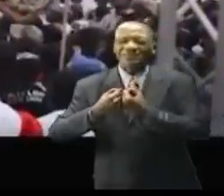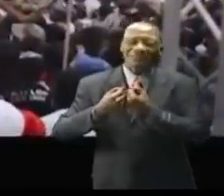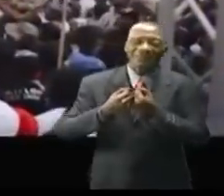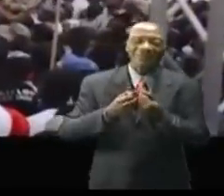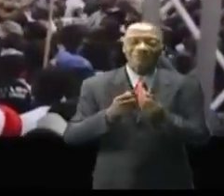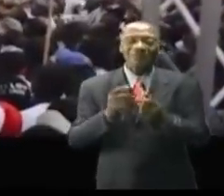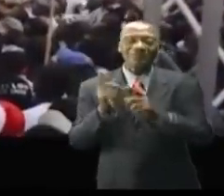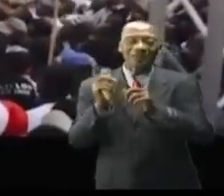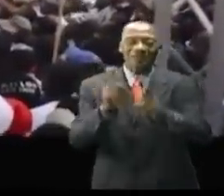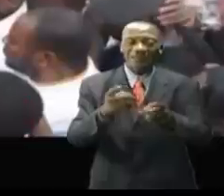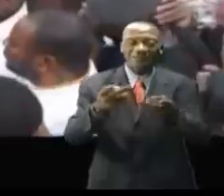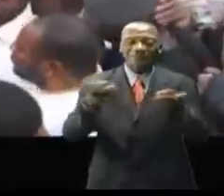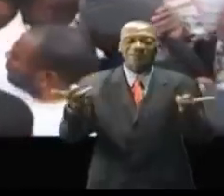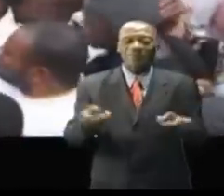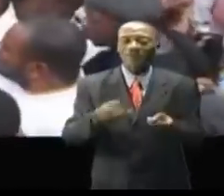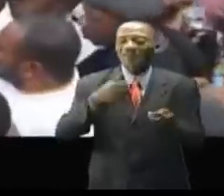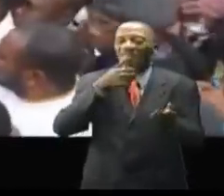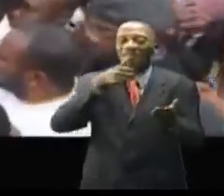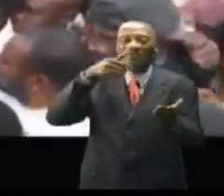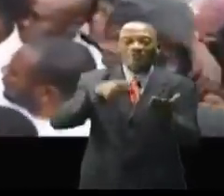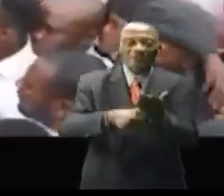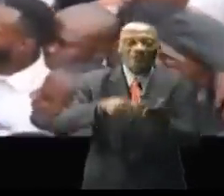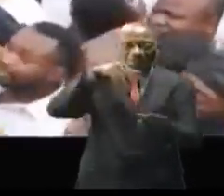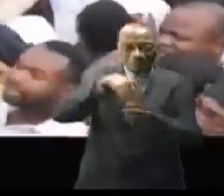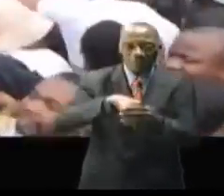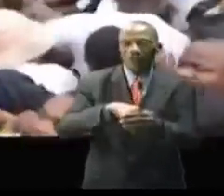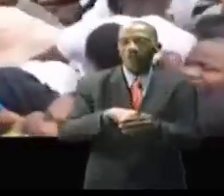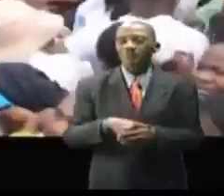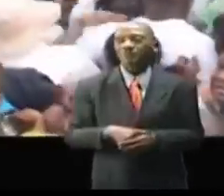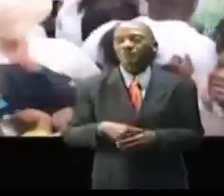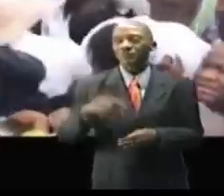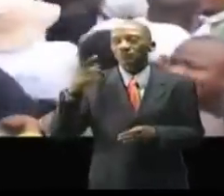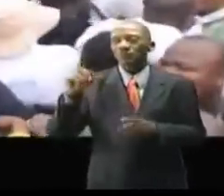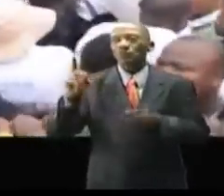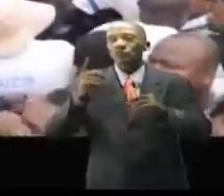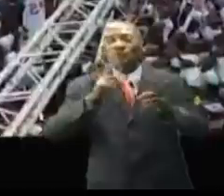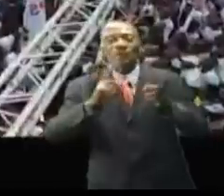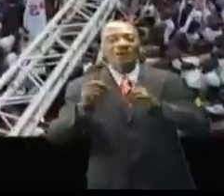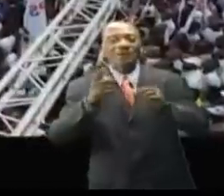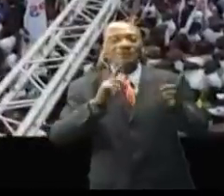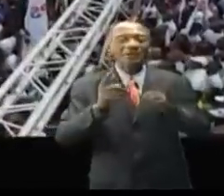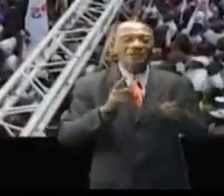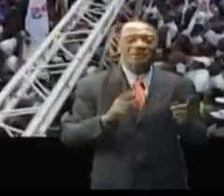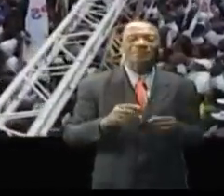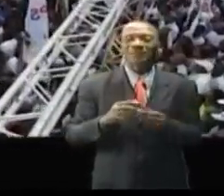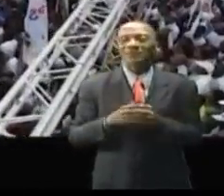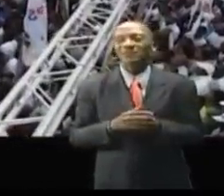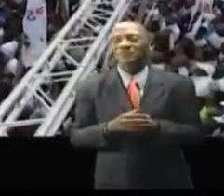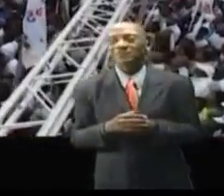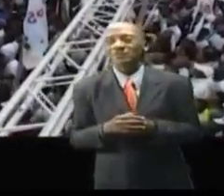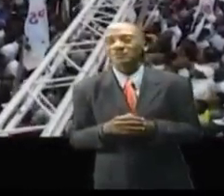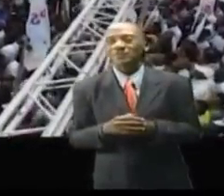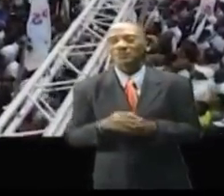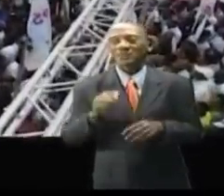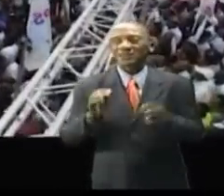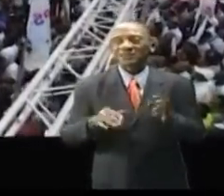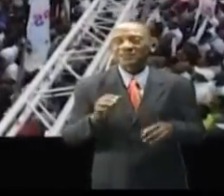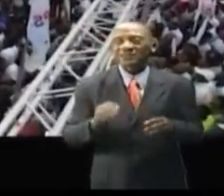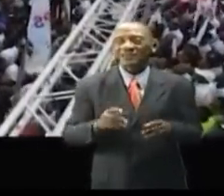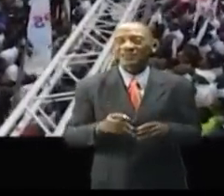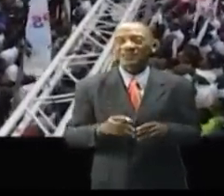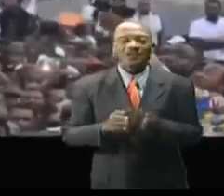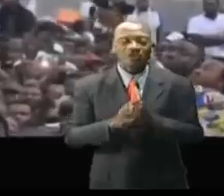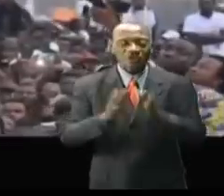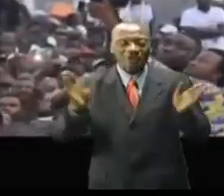patriotiques. Impossible de se frayer un chemin vers le podium à cause de la foule. Le secrétaire général a communié avec le